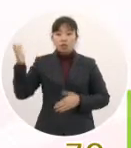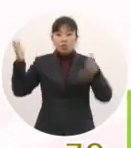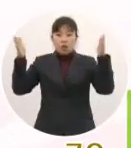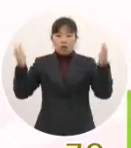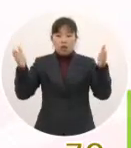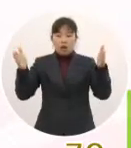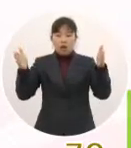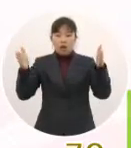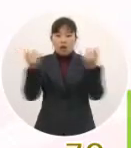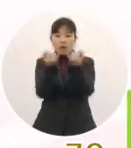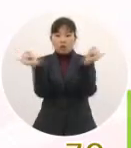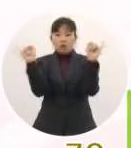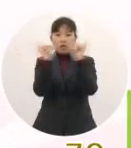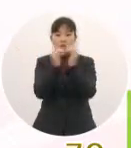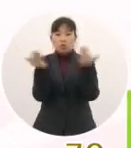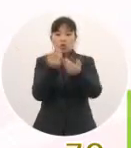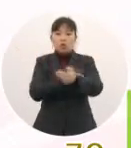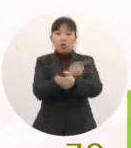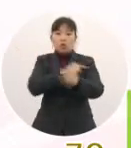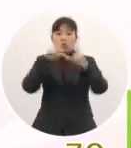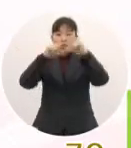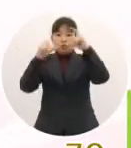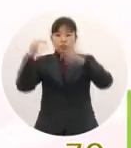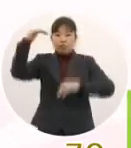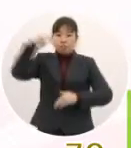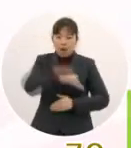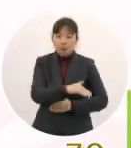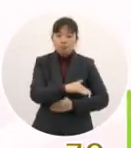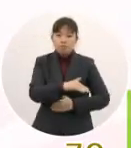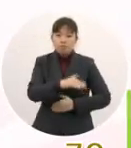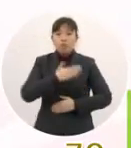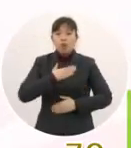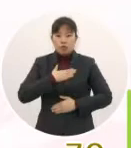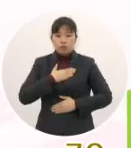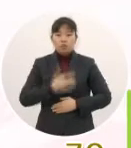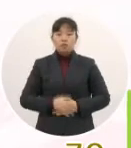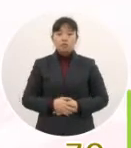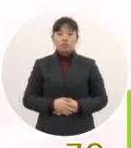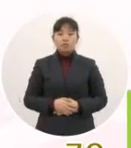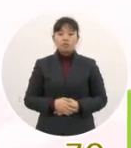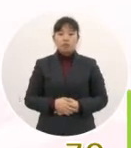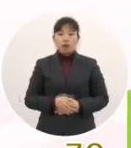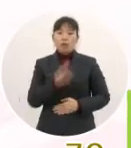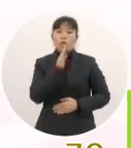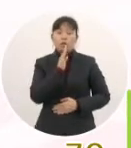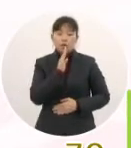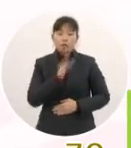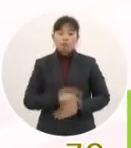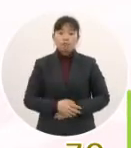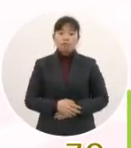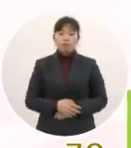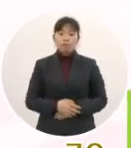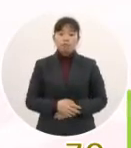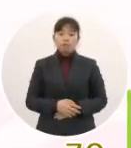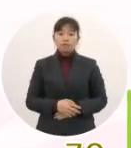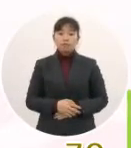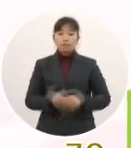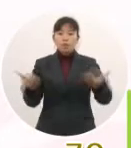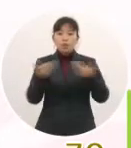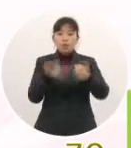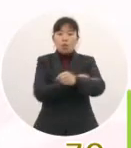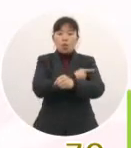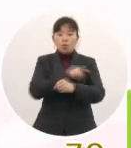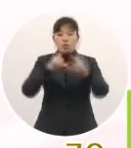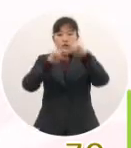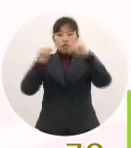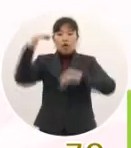歳のところで女性の労働力率がぐんと下がっているのがわかるかな。 本当だ。 労働